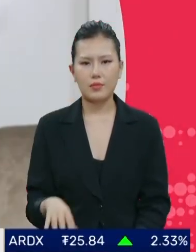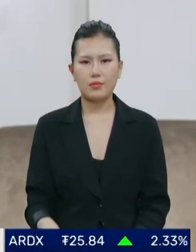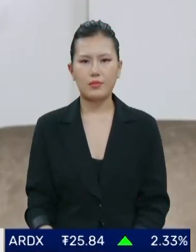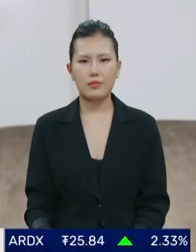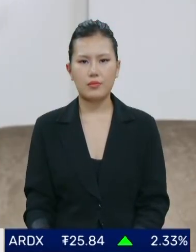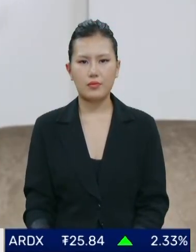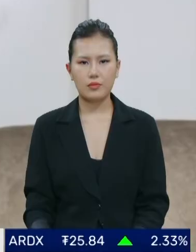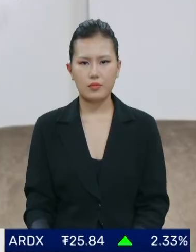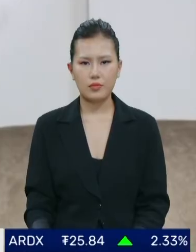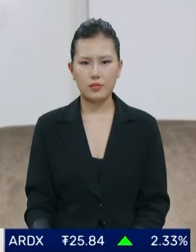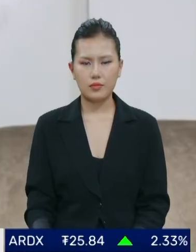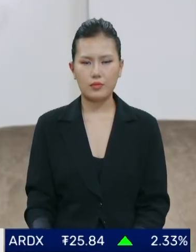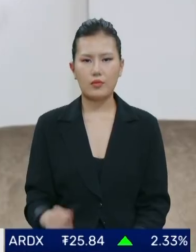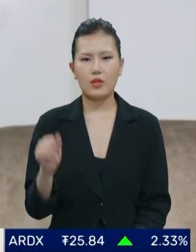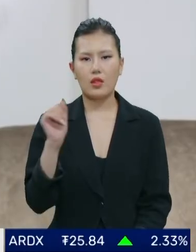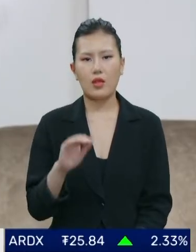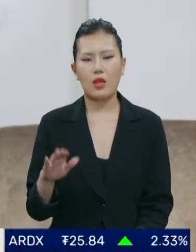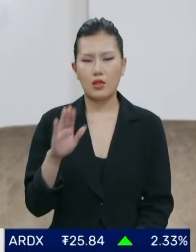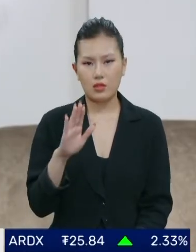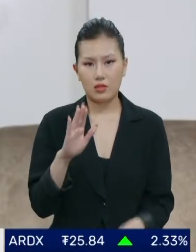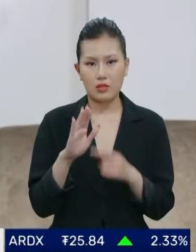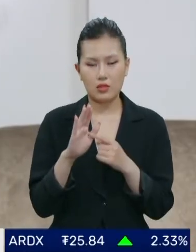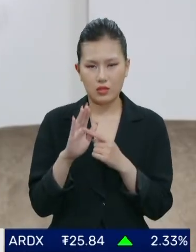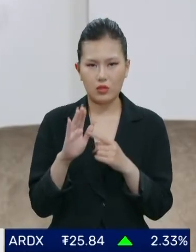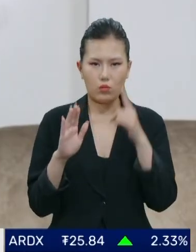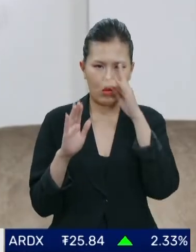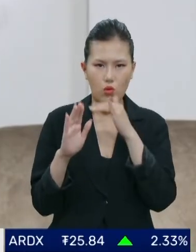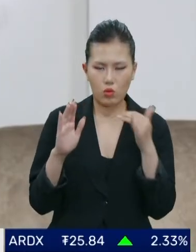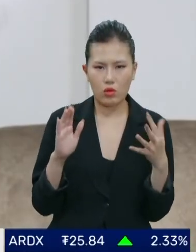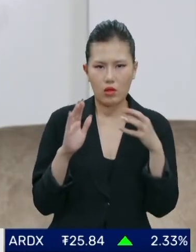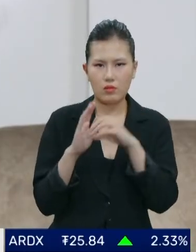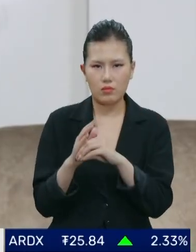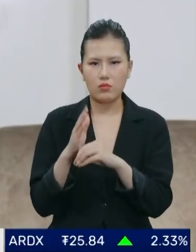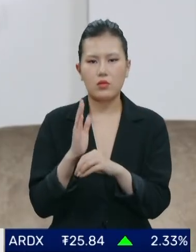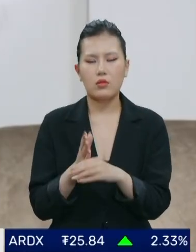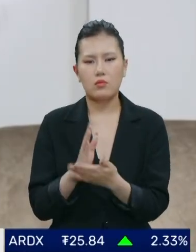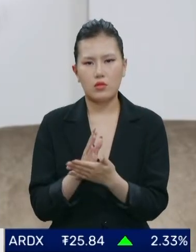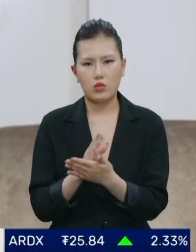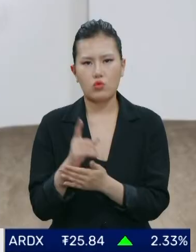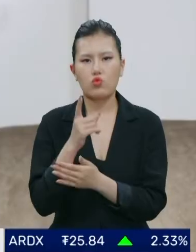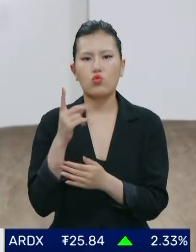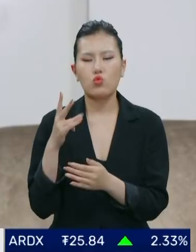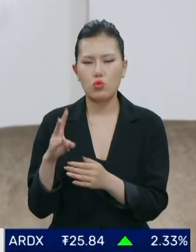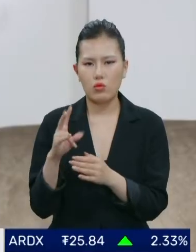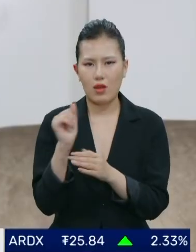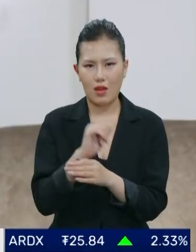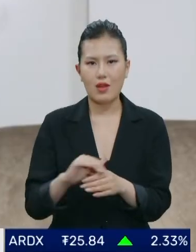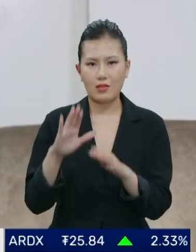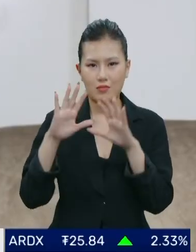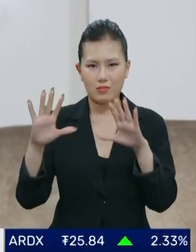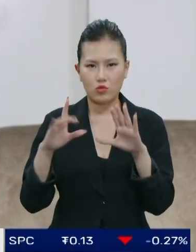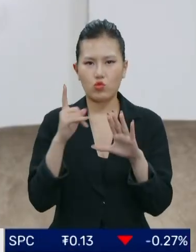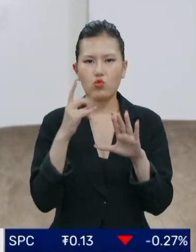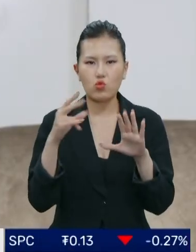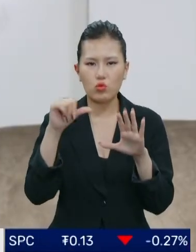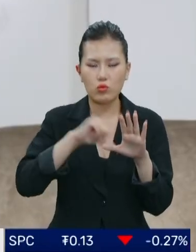Монгол улс зүүн хойд Азийн бүс нутагт оршдог. Энэ зүүн хойд бүс нутаг нь бол бас аюулгүй байдлын салбар бол бас толгомж байгаа сорилтууд бол